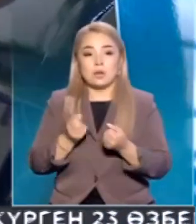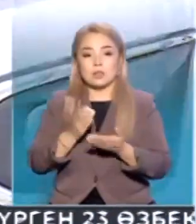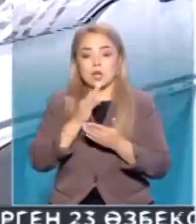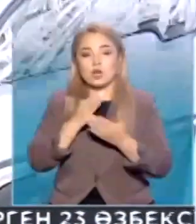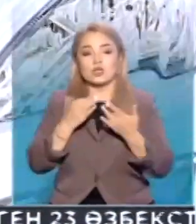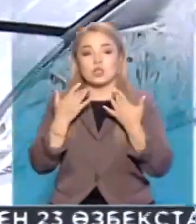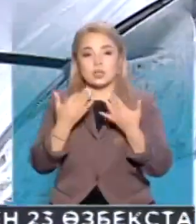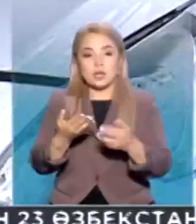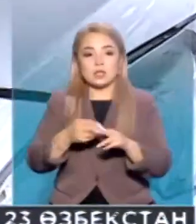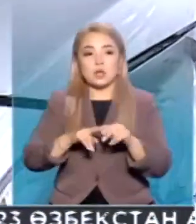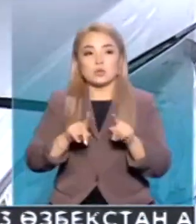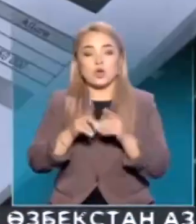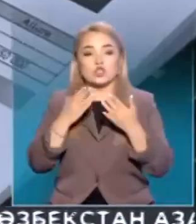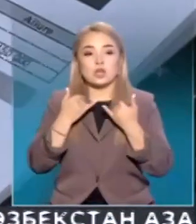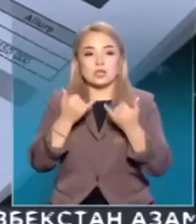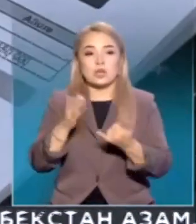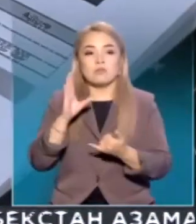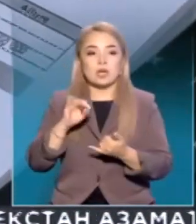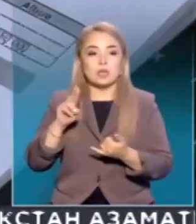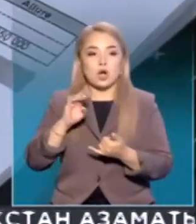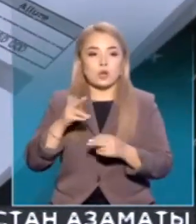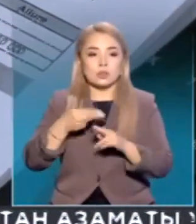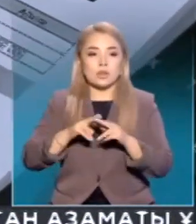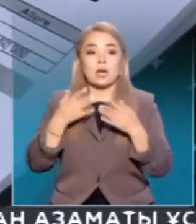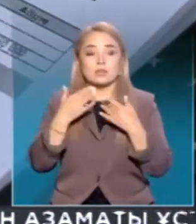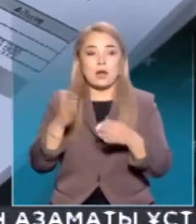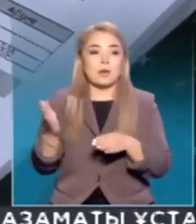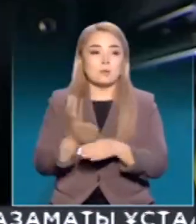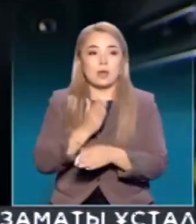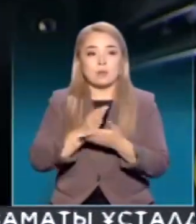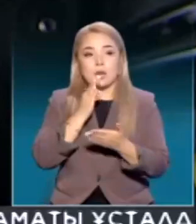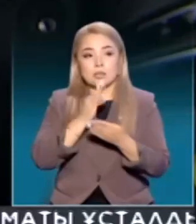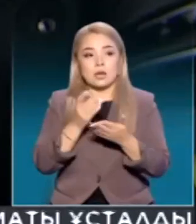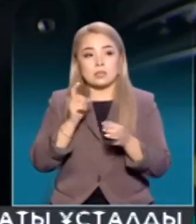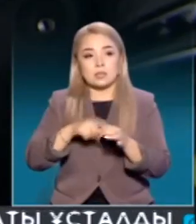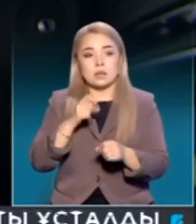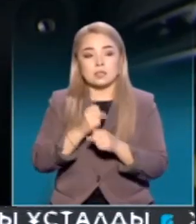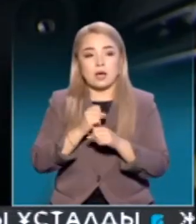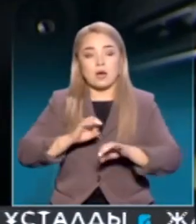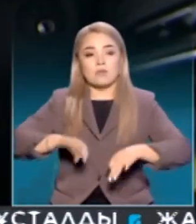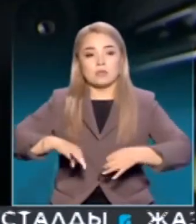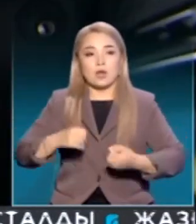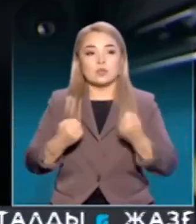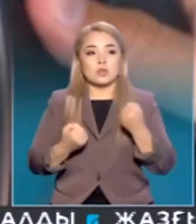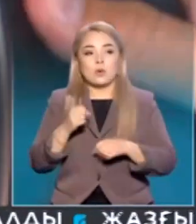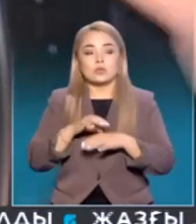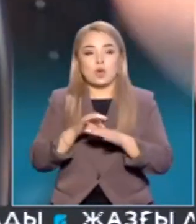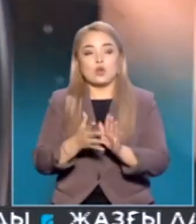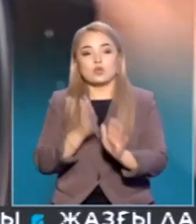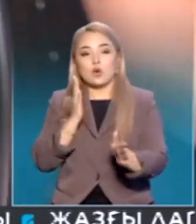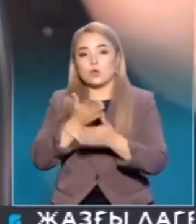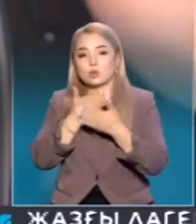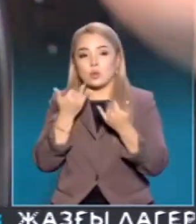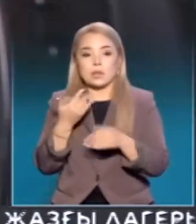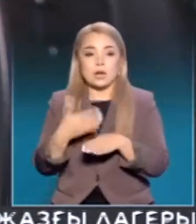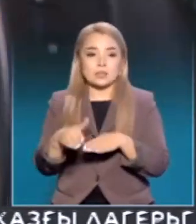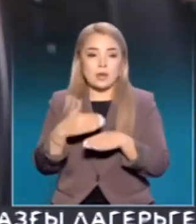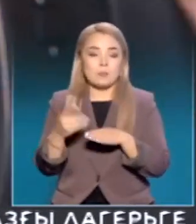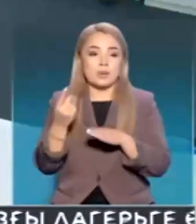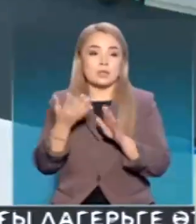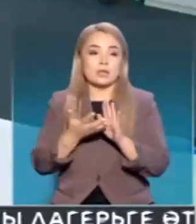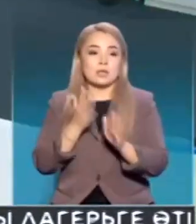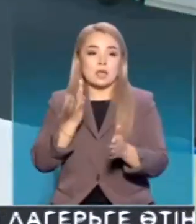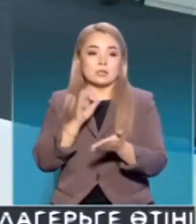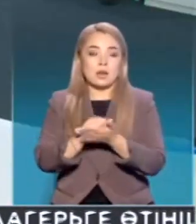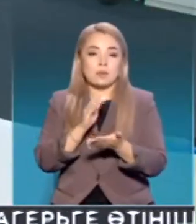Бұған дейін кезекке көліктің ВИН-коды арқылы тіркеу талабы алынып тасталды. Қазір автосалондарда ұзын сонар кезек жоқ. Несиелендірудің бірінші